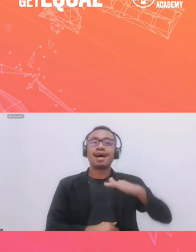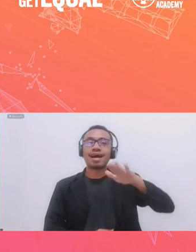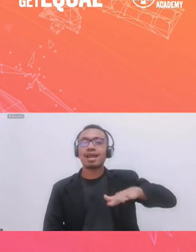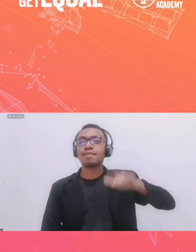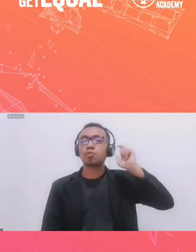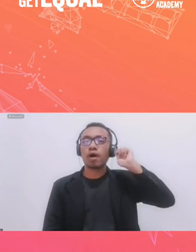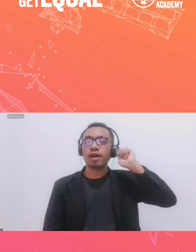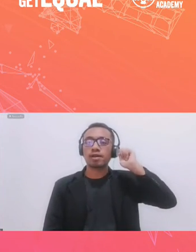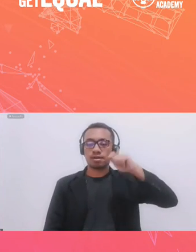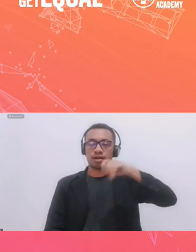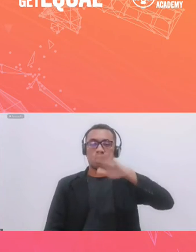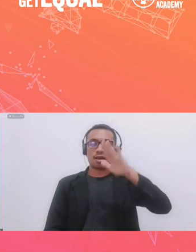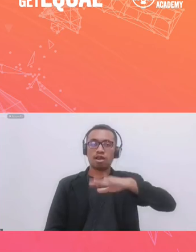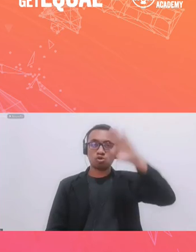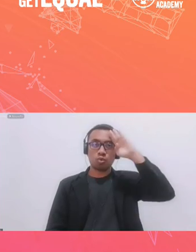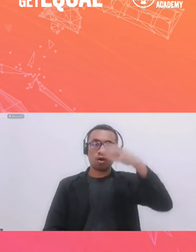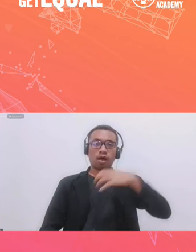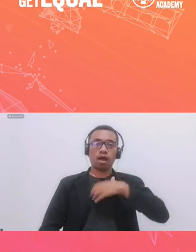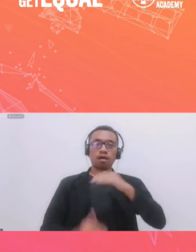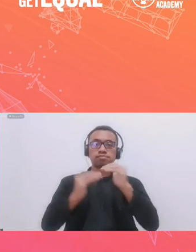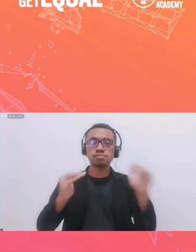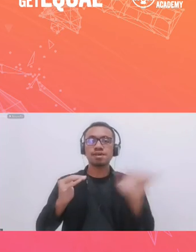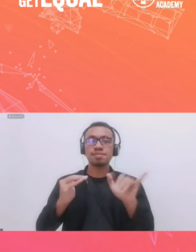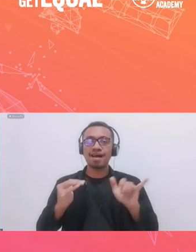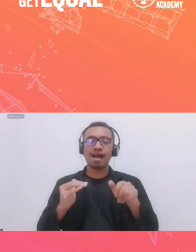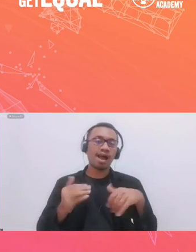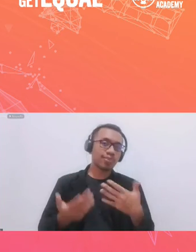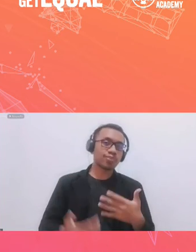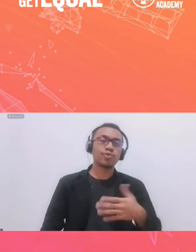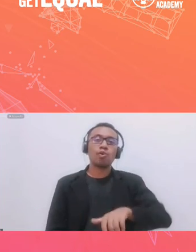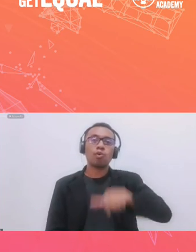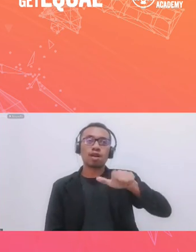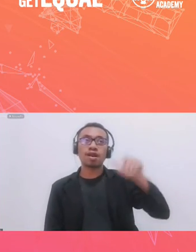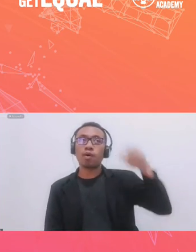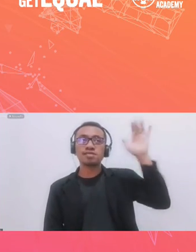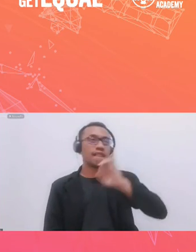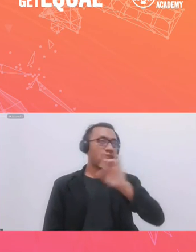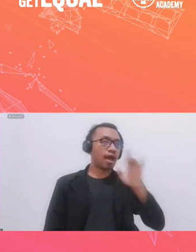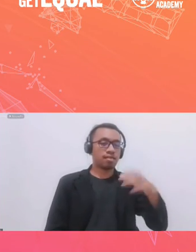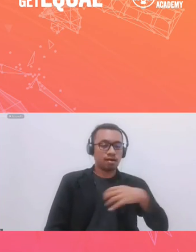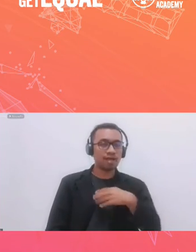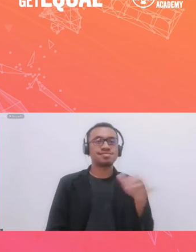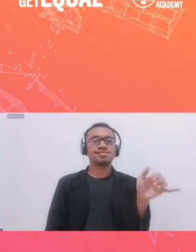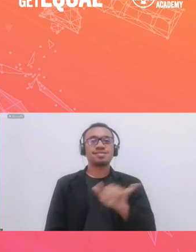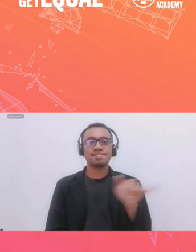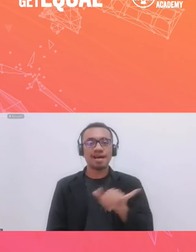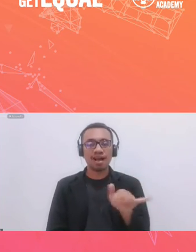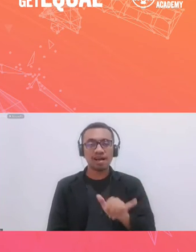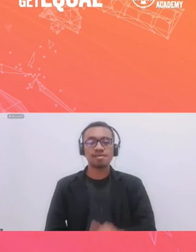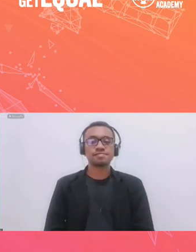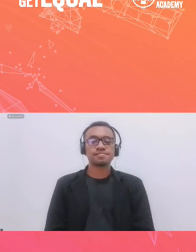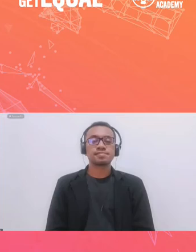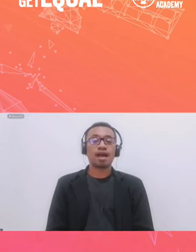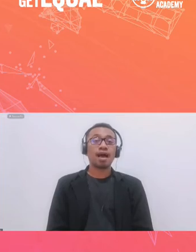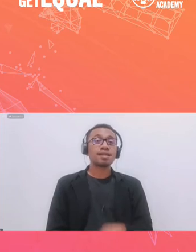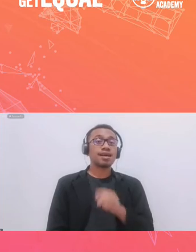dengan anak-anak laki-laki, kemudian juga dengan orang-orang dewasa di luar sana. Dan ada satu pernyataan yang ini ngena banget sama aku sampai sekarang,